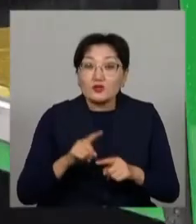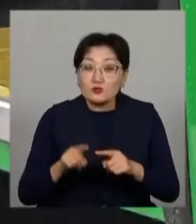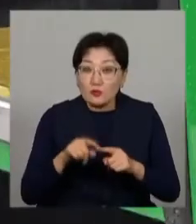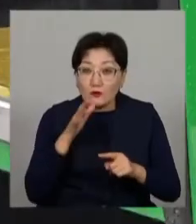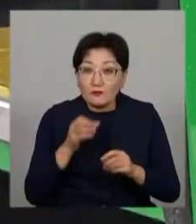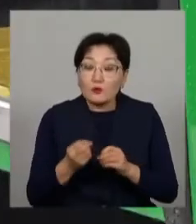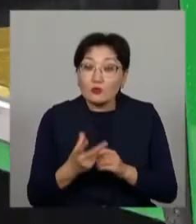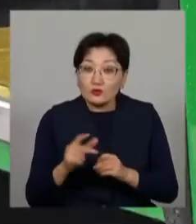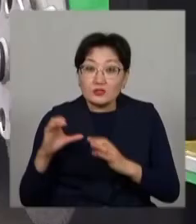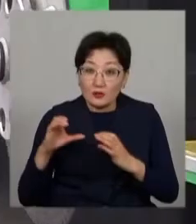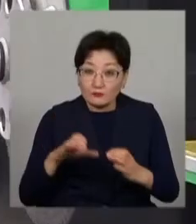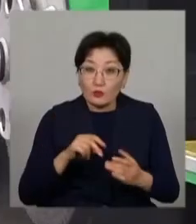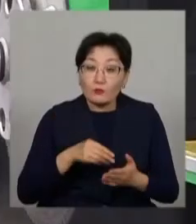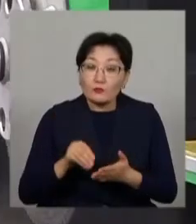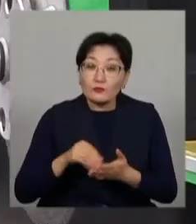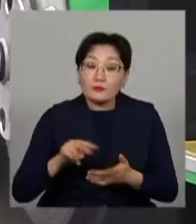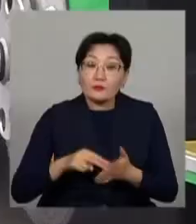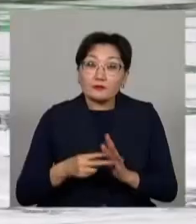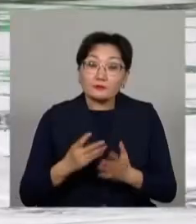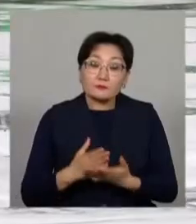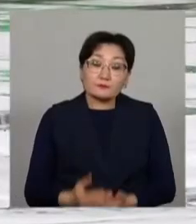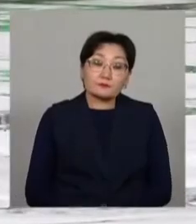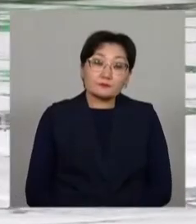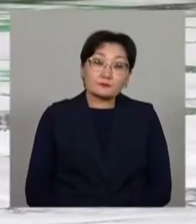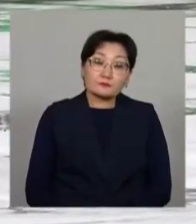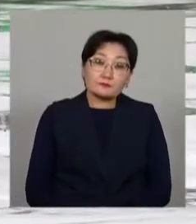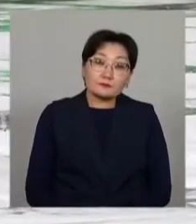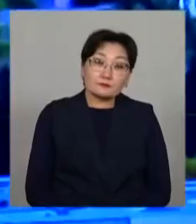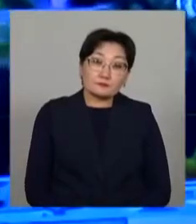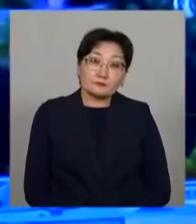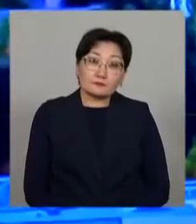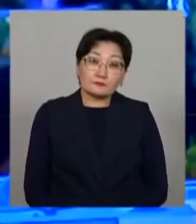13 көлік сатып алынбақ. Мерей Қанапьянов, Мирам Исабеков, Алматы телеарнасы.